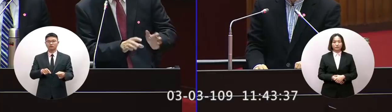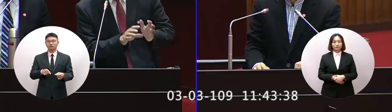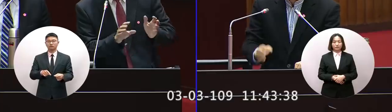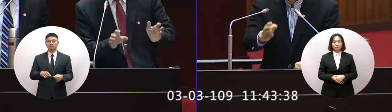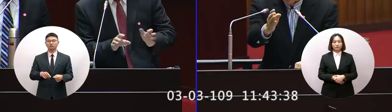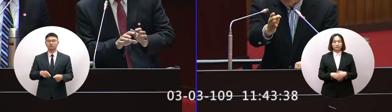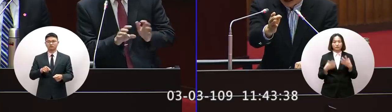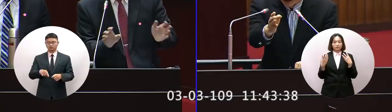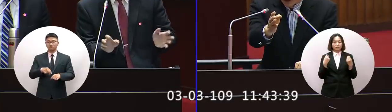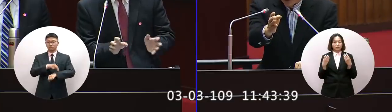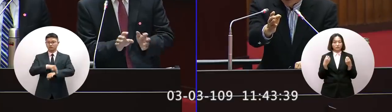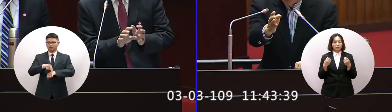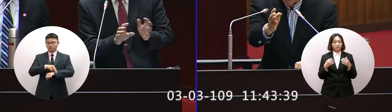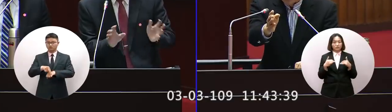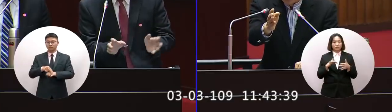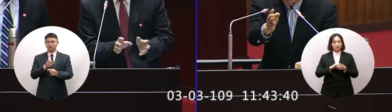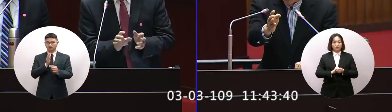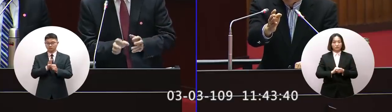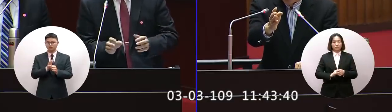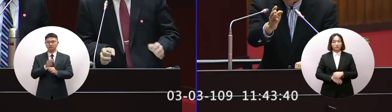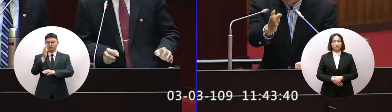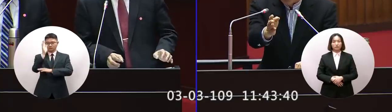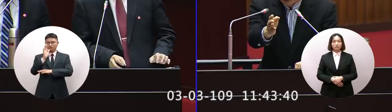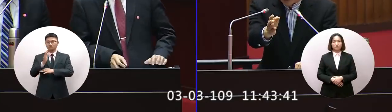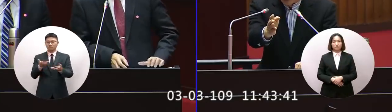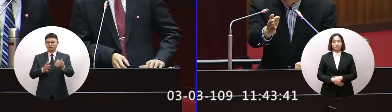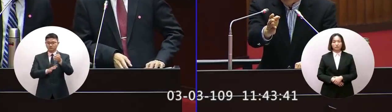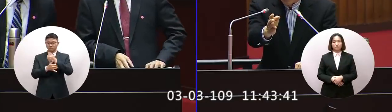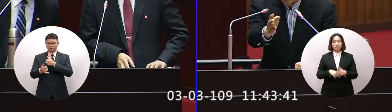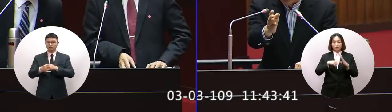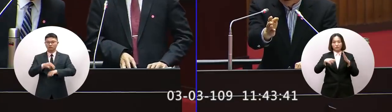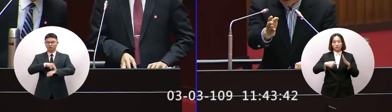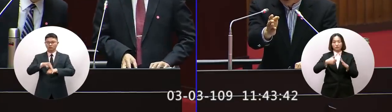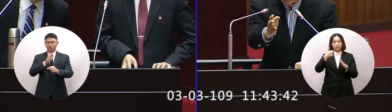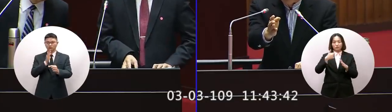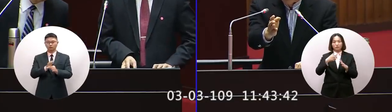還沒確定院長院長院長